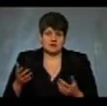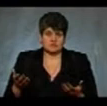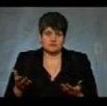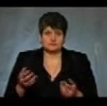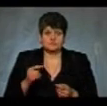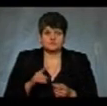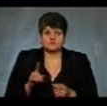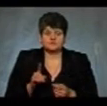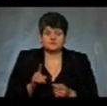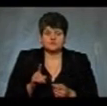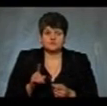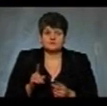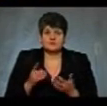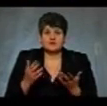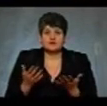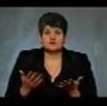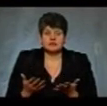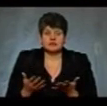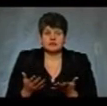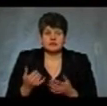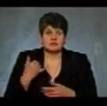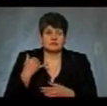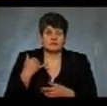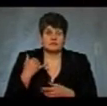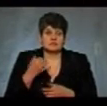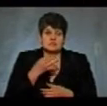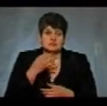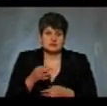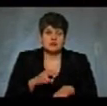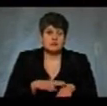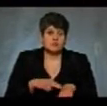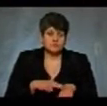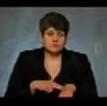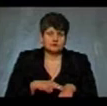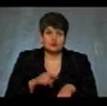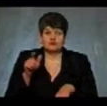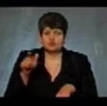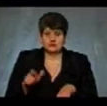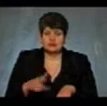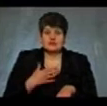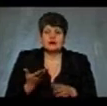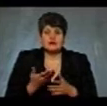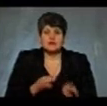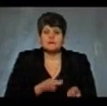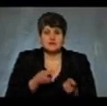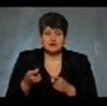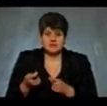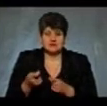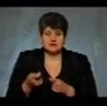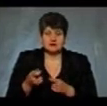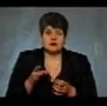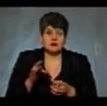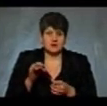що, наскільки повідомила поліція, то людина, яка принесла гранату, вона